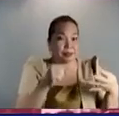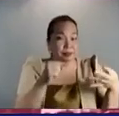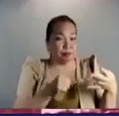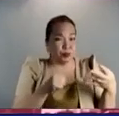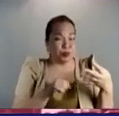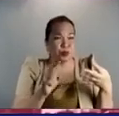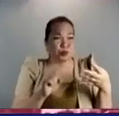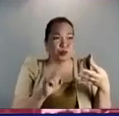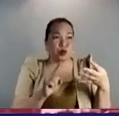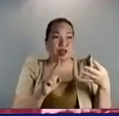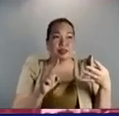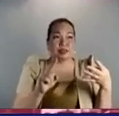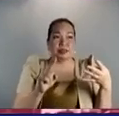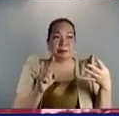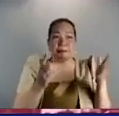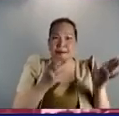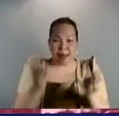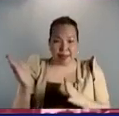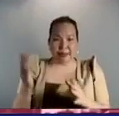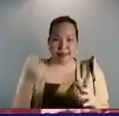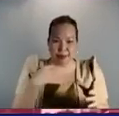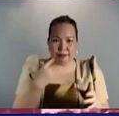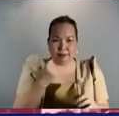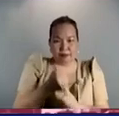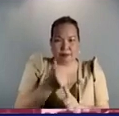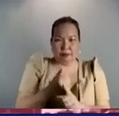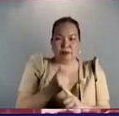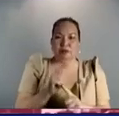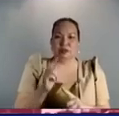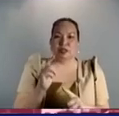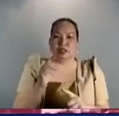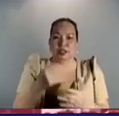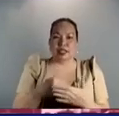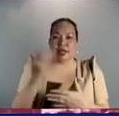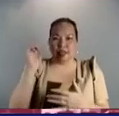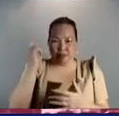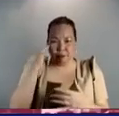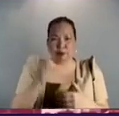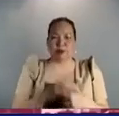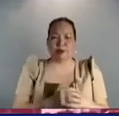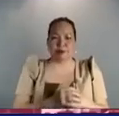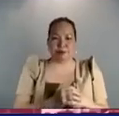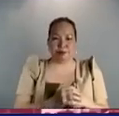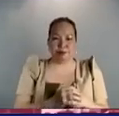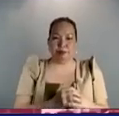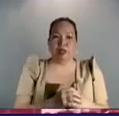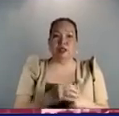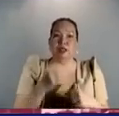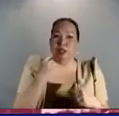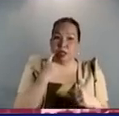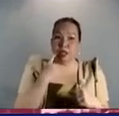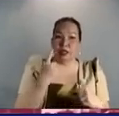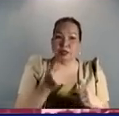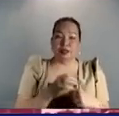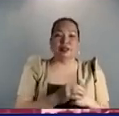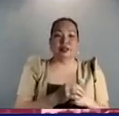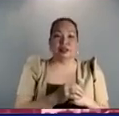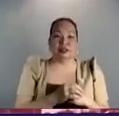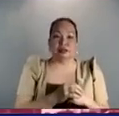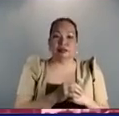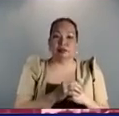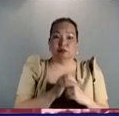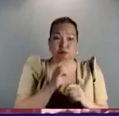klaseng plataforma de gobyerno meron ng susunod dating pangulo. Kani-kanina lang, Paring Danny at Dr.